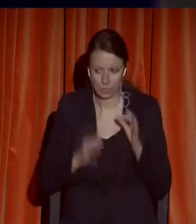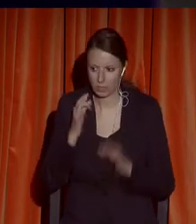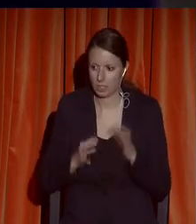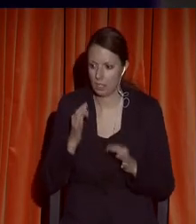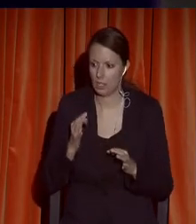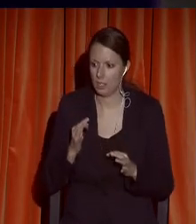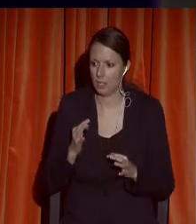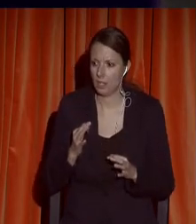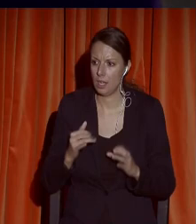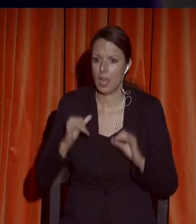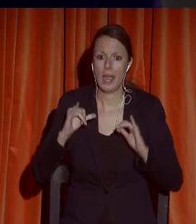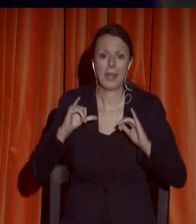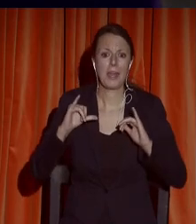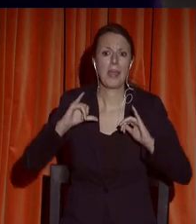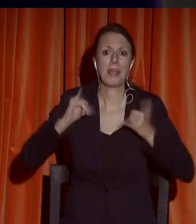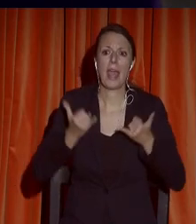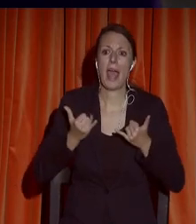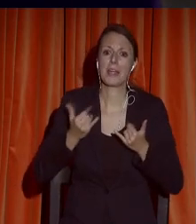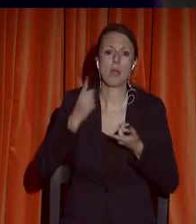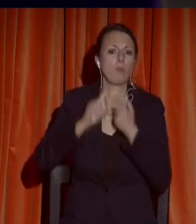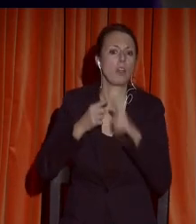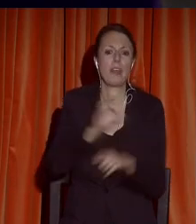jak przemówić do sumień politykom.